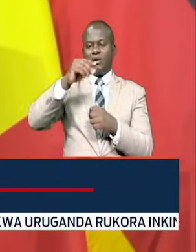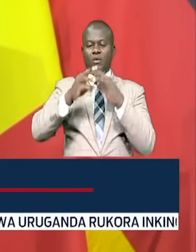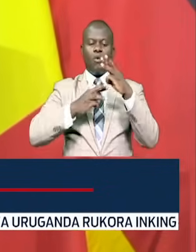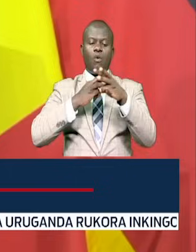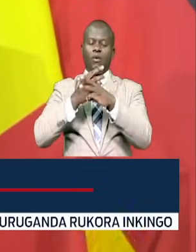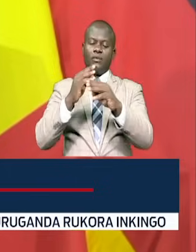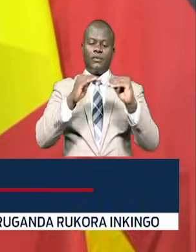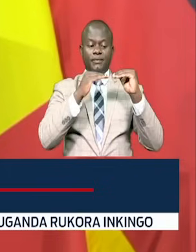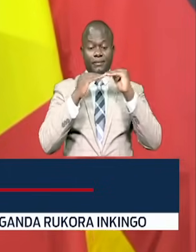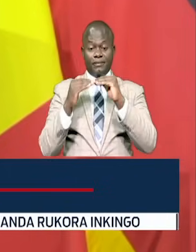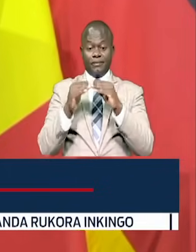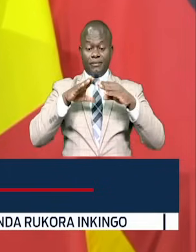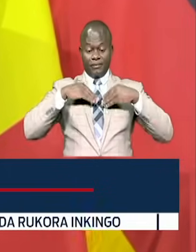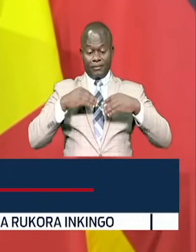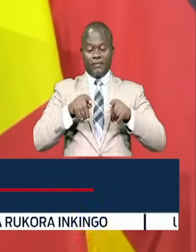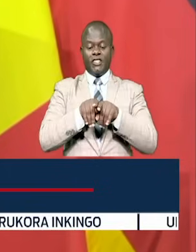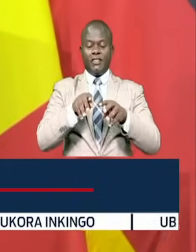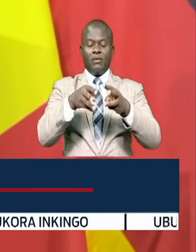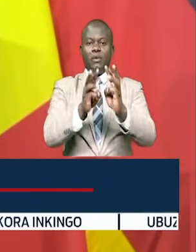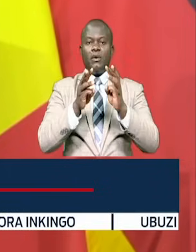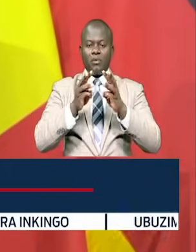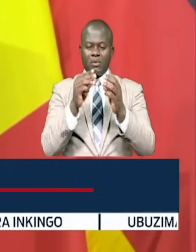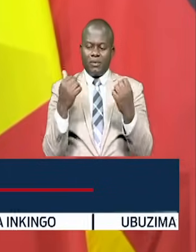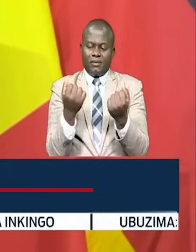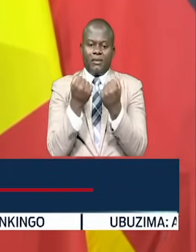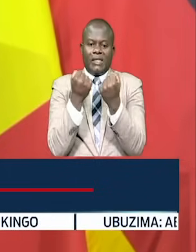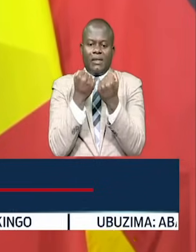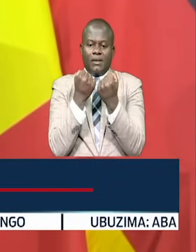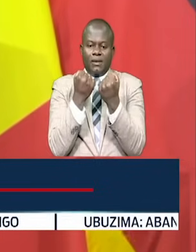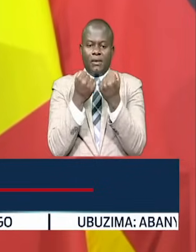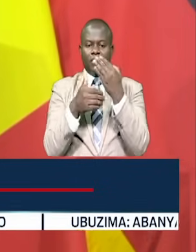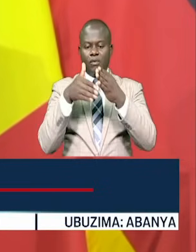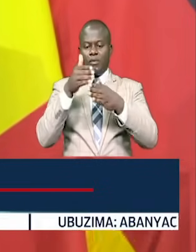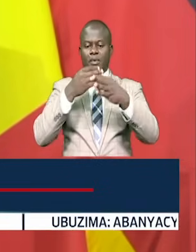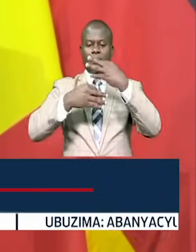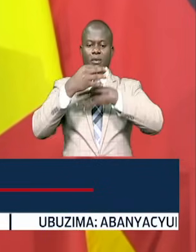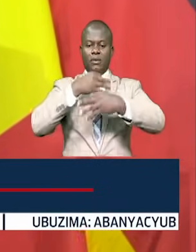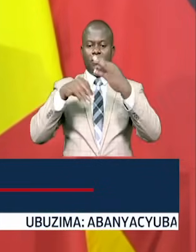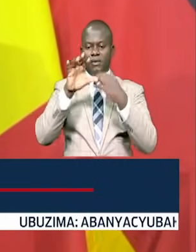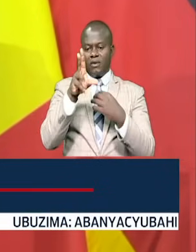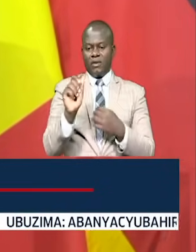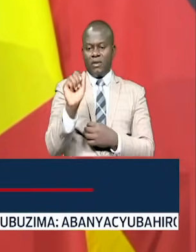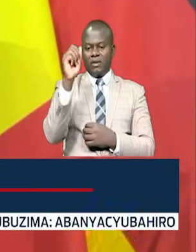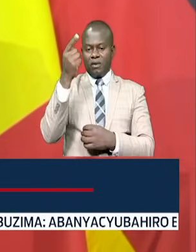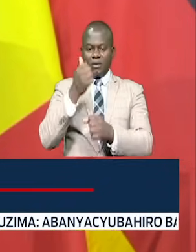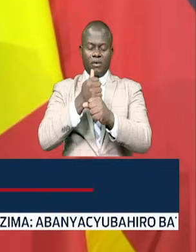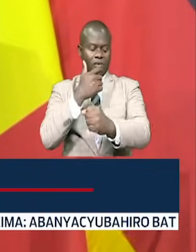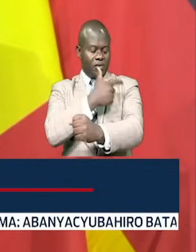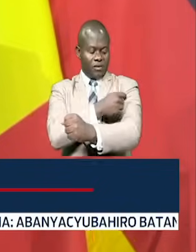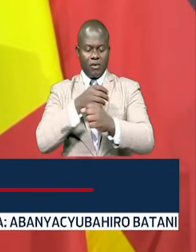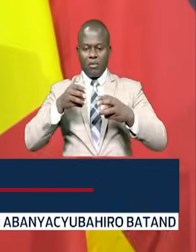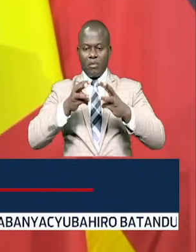rw'isi. Uko kubyemera gutya nimwe mu mbaraga iri inyuma yo kuba kubatswe uruganda nyafurika rwa mbere rukora inkingo mu buryo